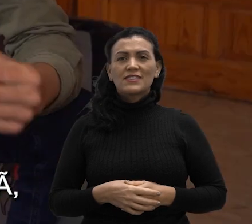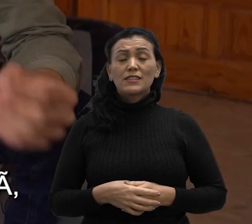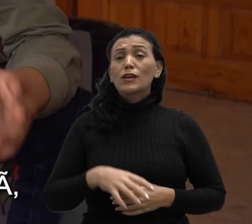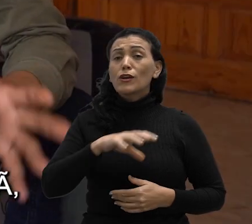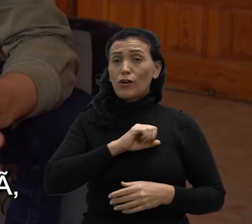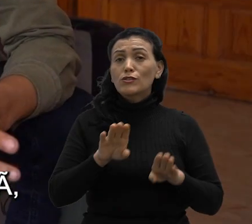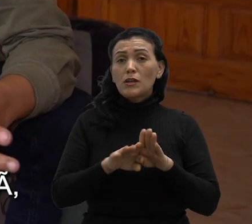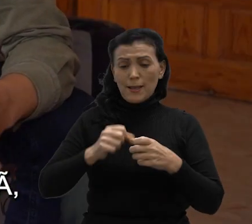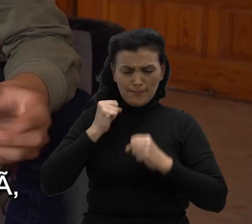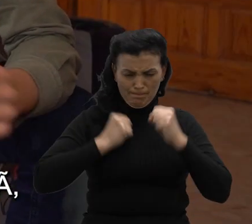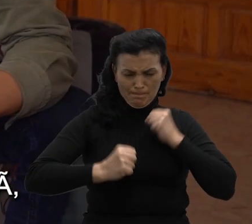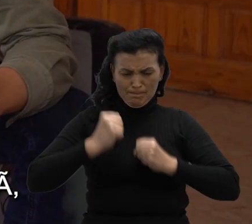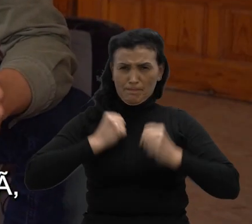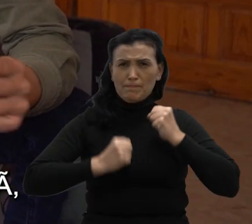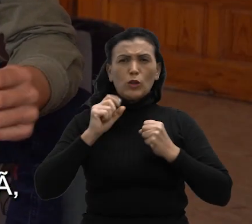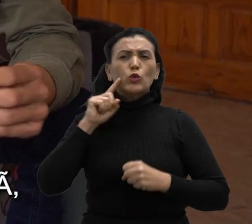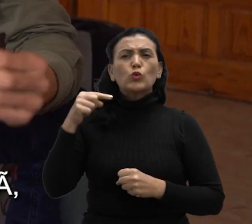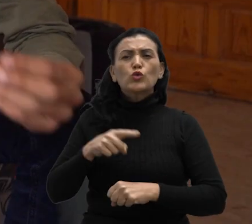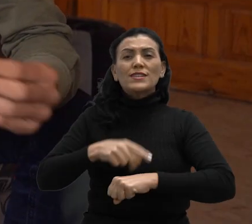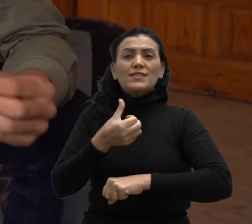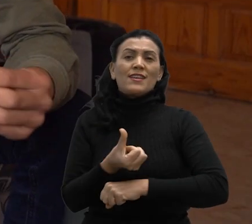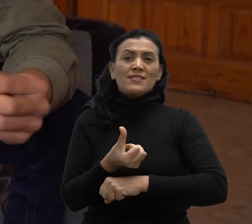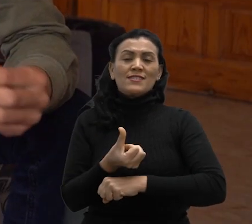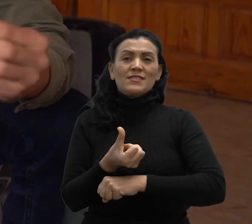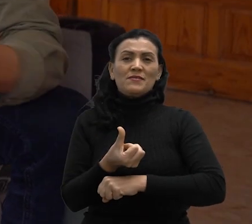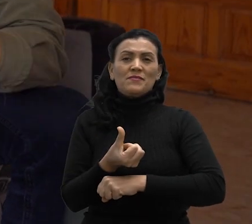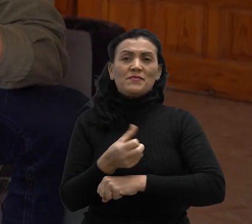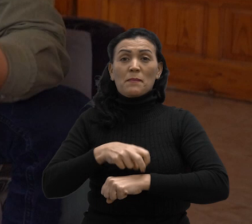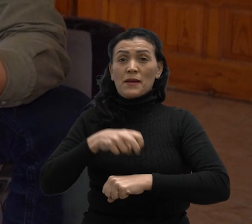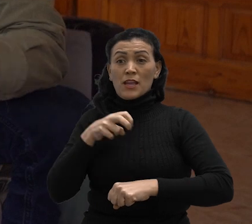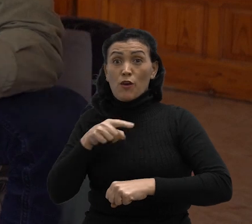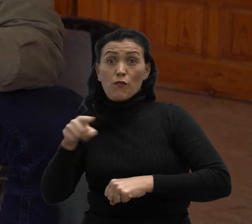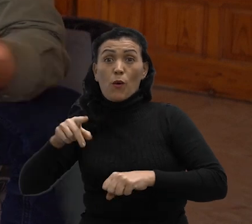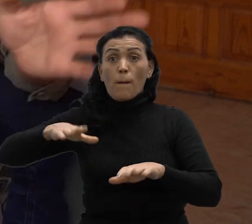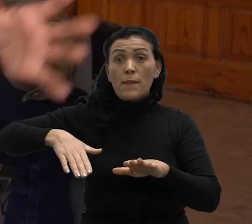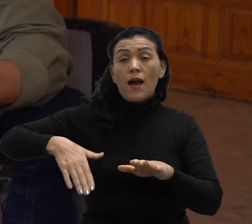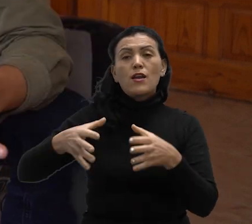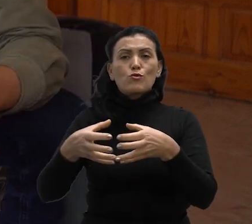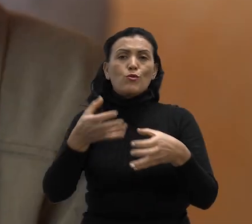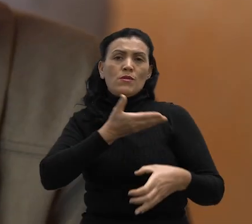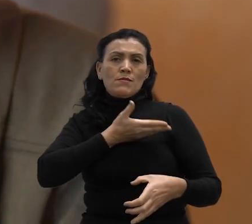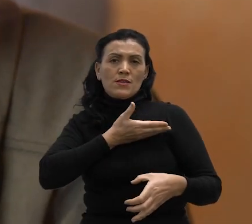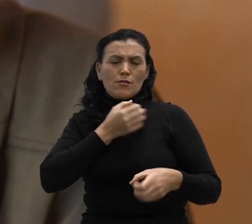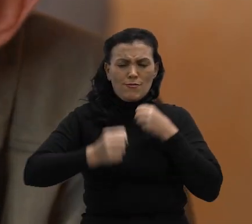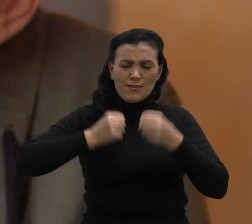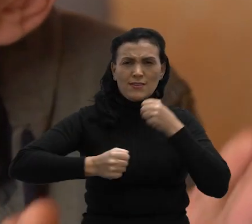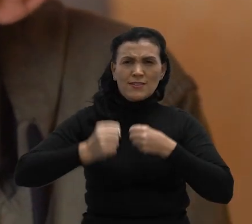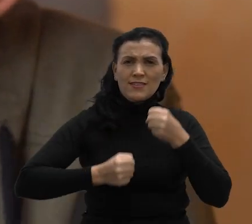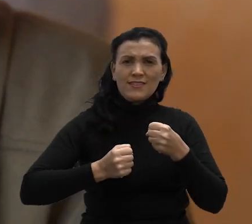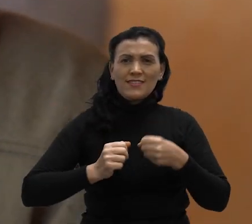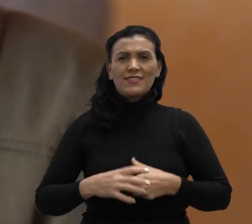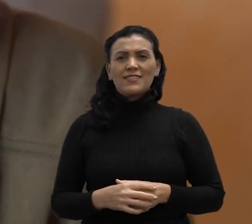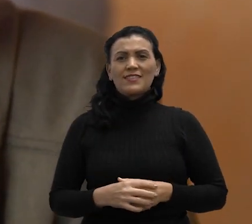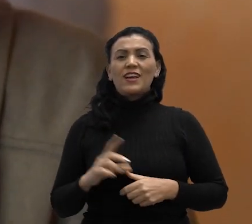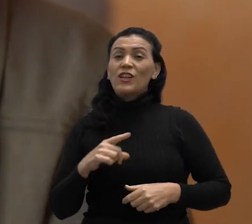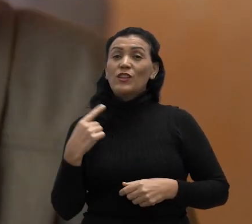بحب بجري، بطلع أنا وشباب أصحابي هيك شبه يومياً. أنا من الساعة 6 الصبح بنطلع نجري على البحر، من ضالنا هيك وبنطلع